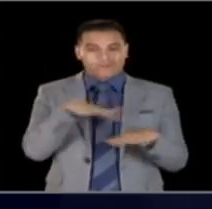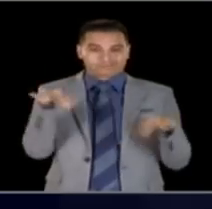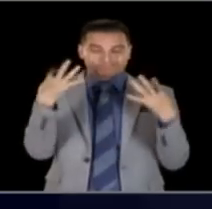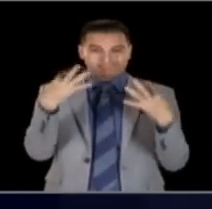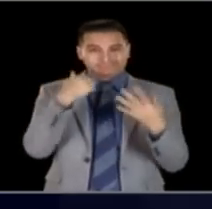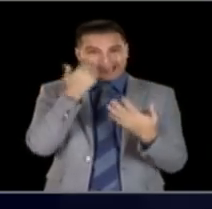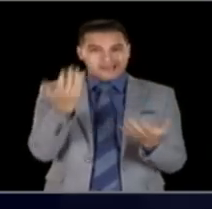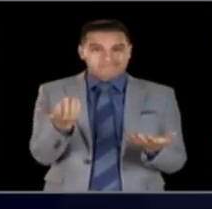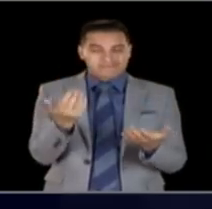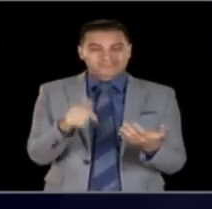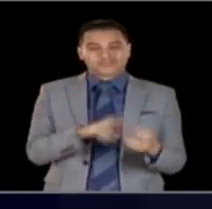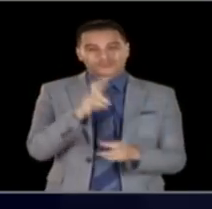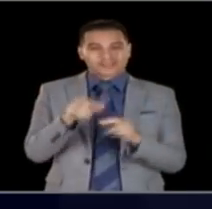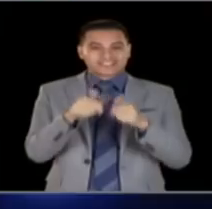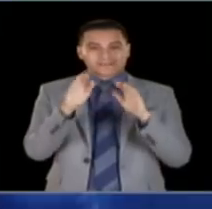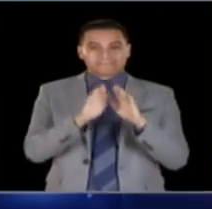سينما ومسرح، والسؤال هو: